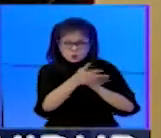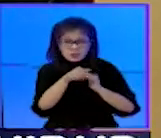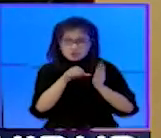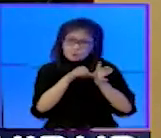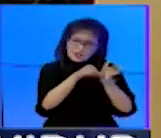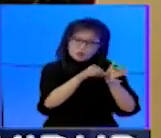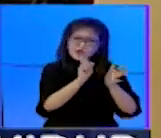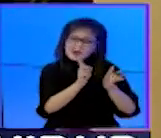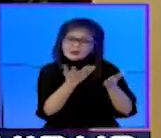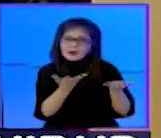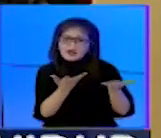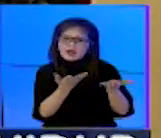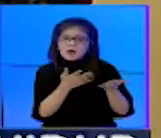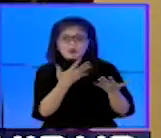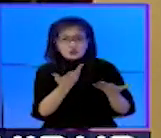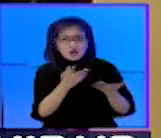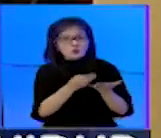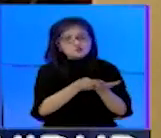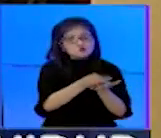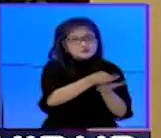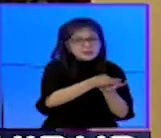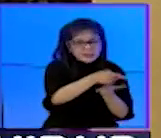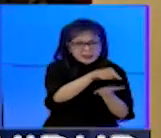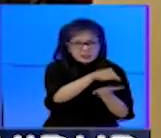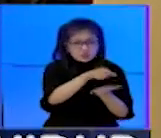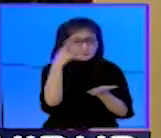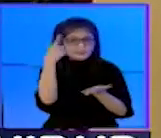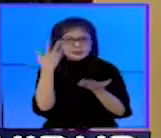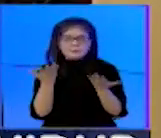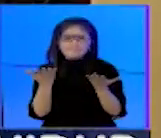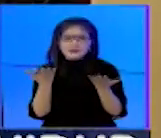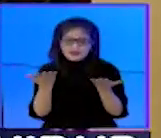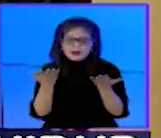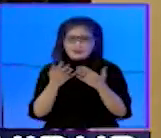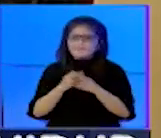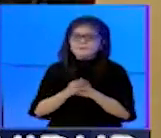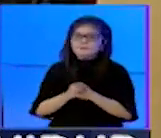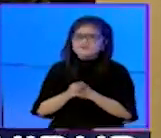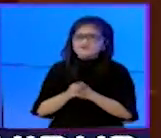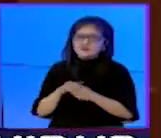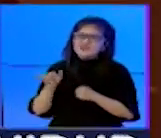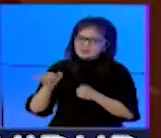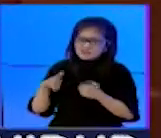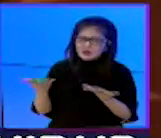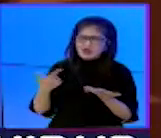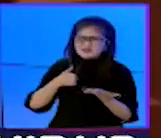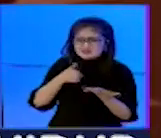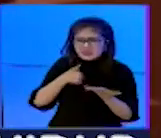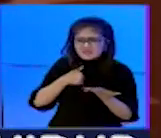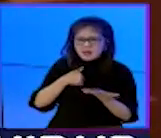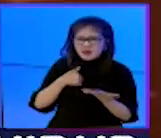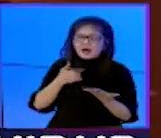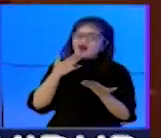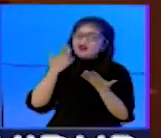Nah, abang dengan ada subsidi dari pemerintah, apa pendapat abang ini? Ya, pendapat saya sih ya syukur alhamdulillah ya